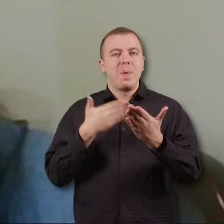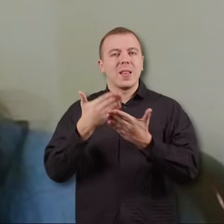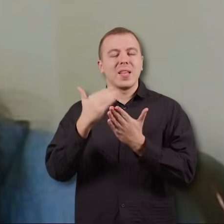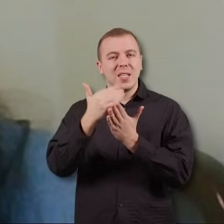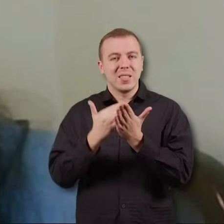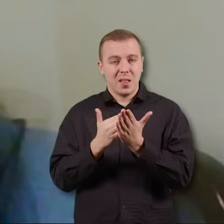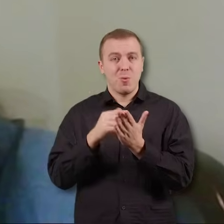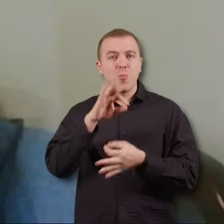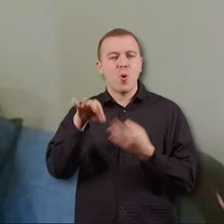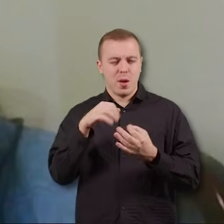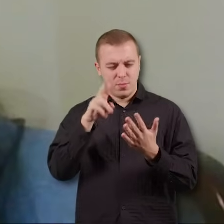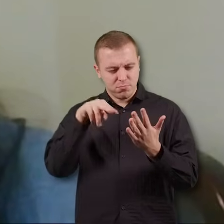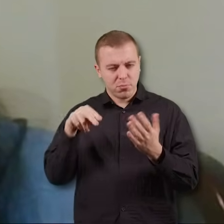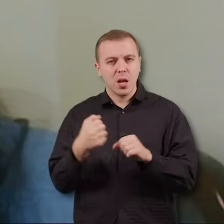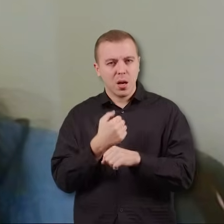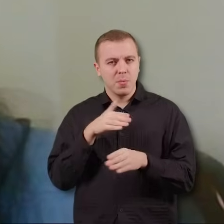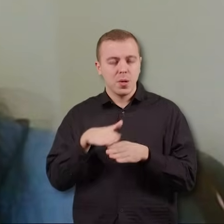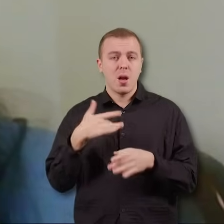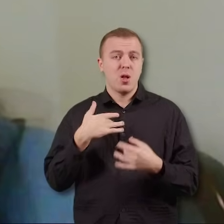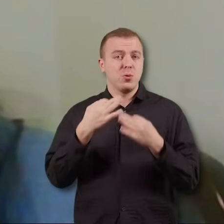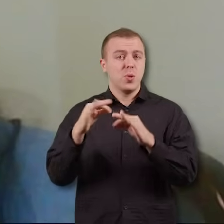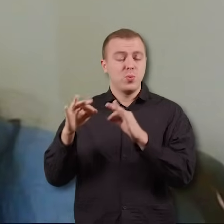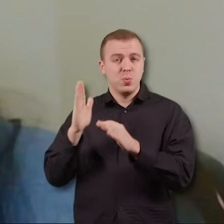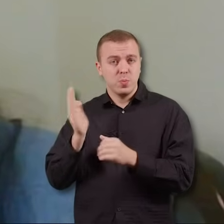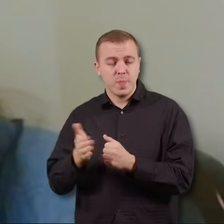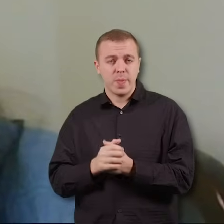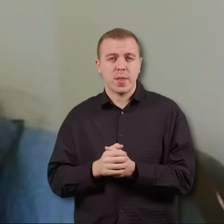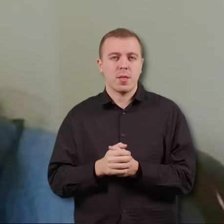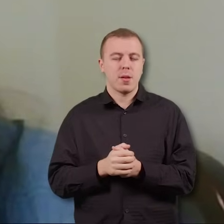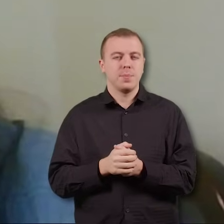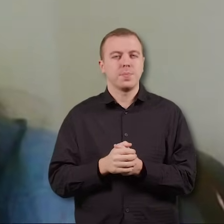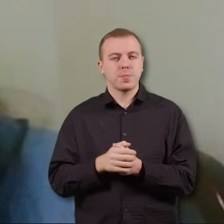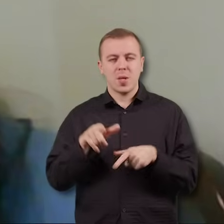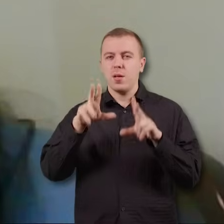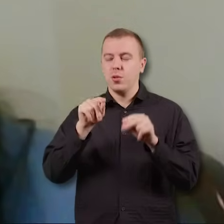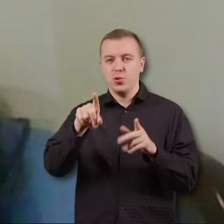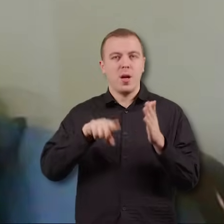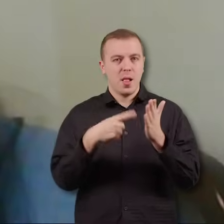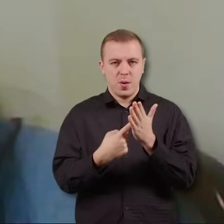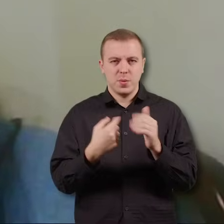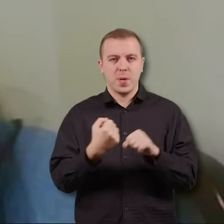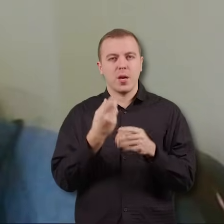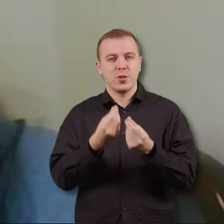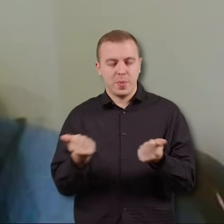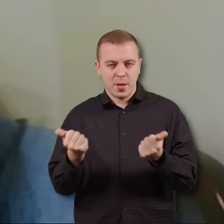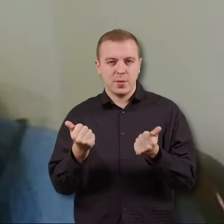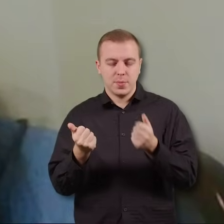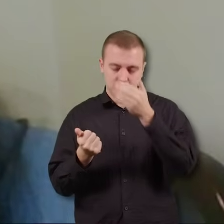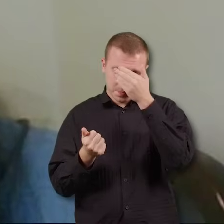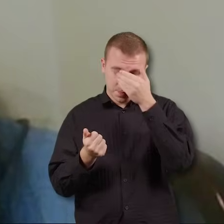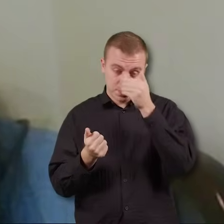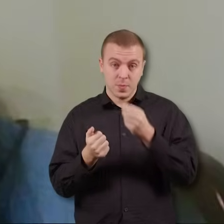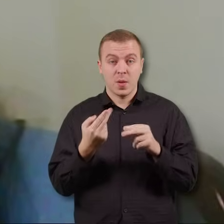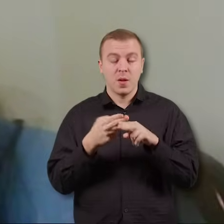įstatymo projektą, galbūt aš turėsiu ir keletą pasiūlymų, nes tikrai šitą klausimą reikia spręsti